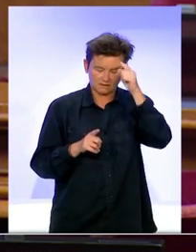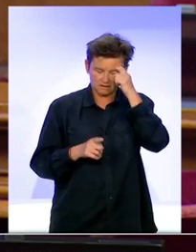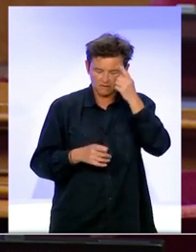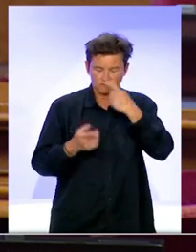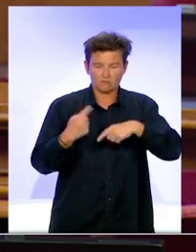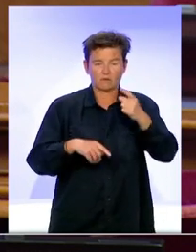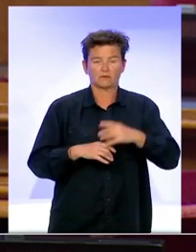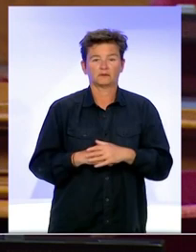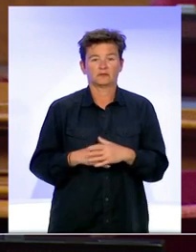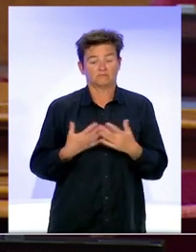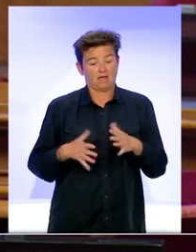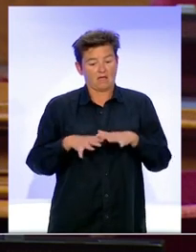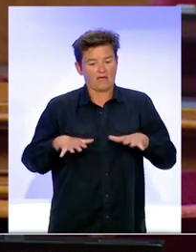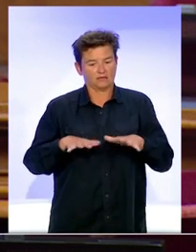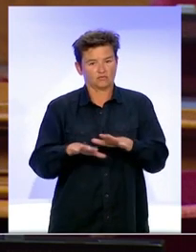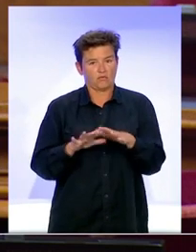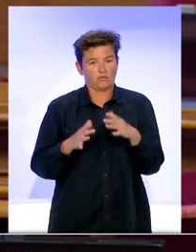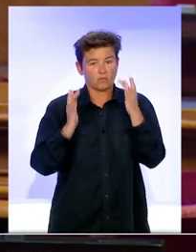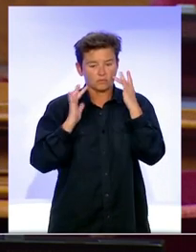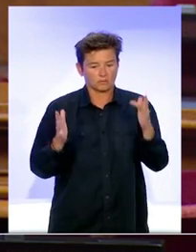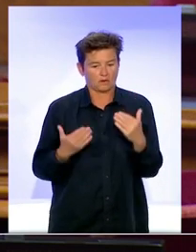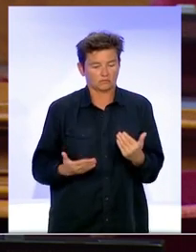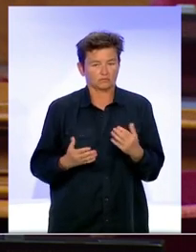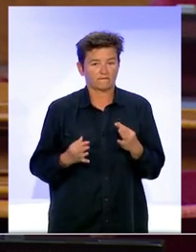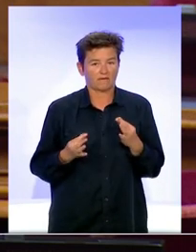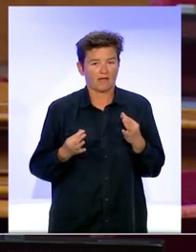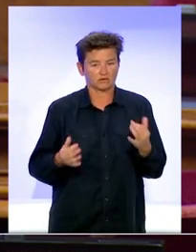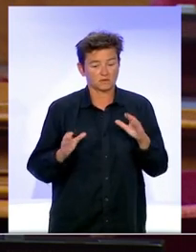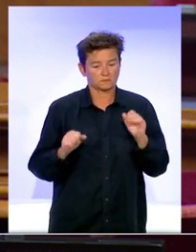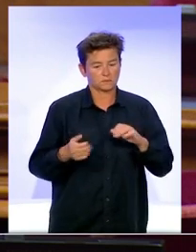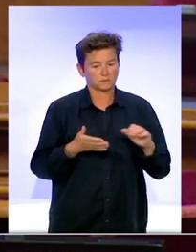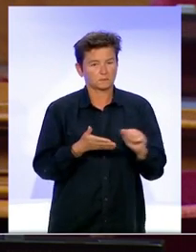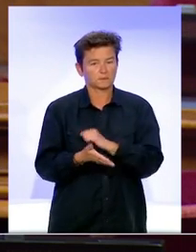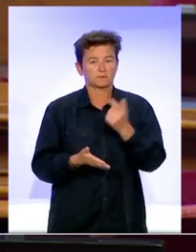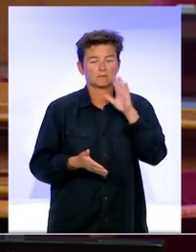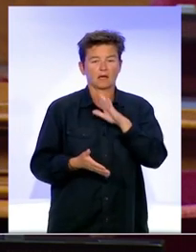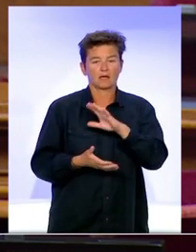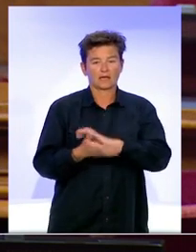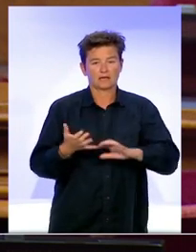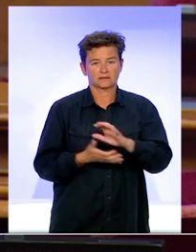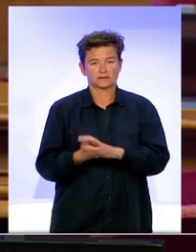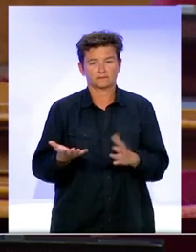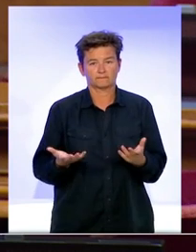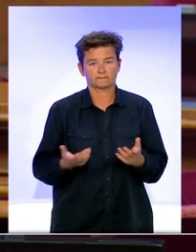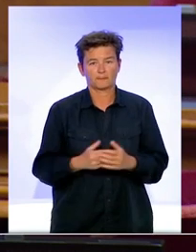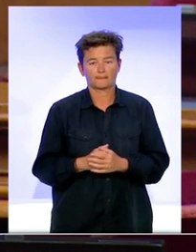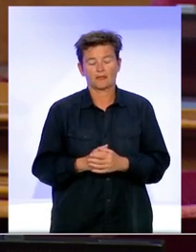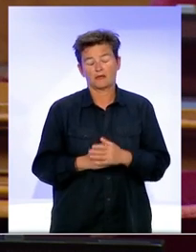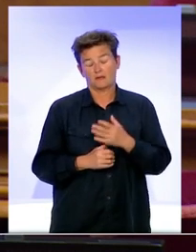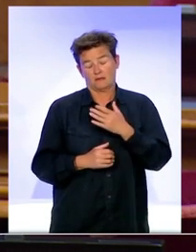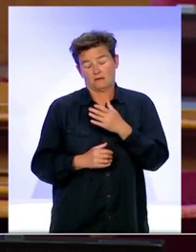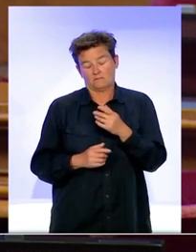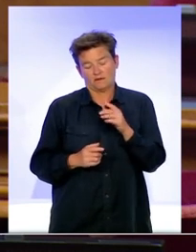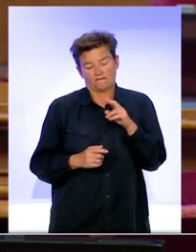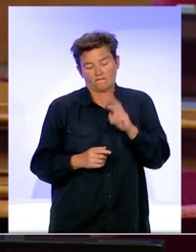Ce réseau d'une grande fragilité risque aujourd'hui d'être emporté par la crise, alors que nous aurions tellement